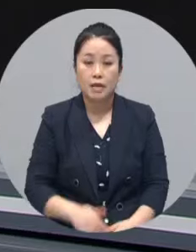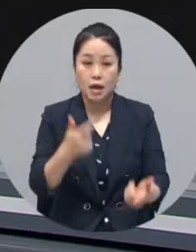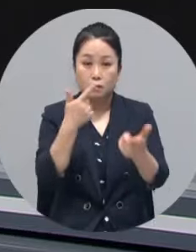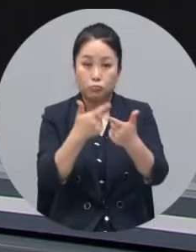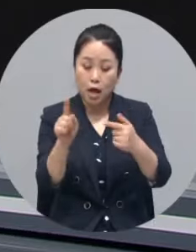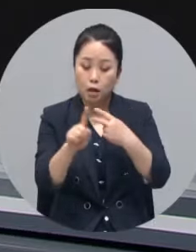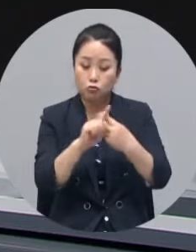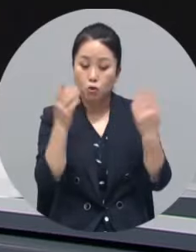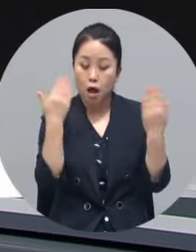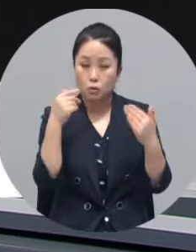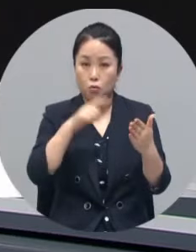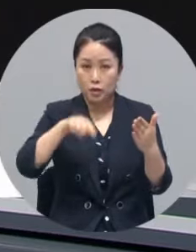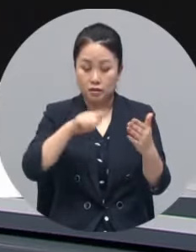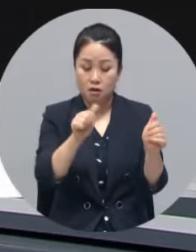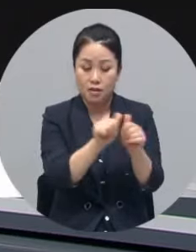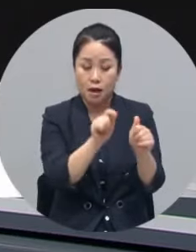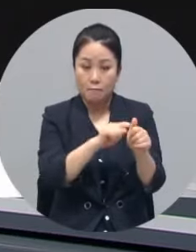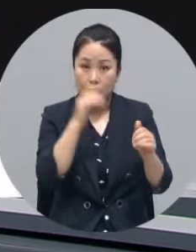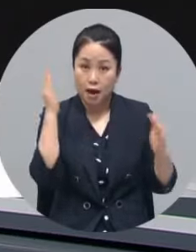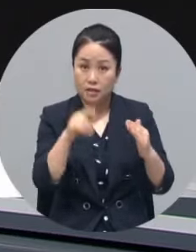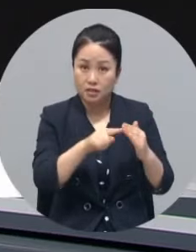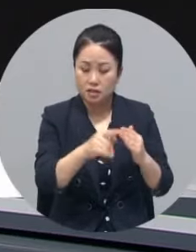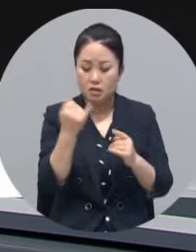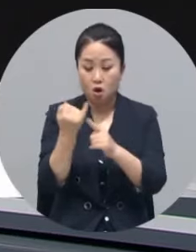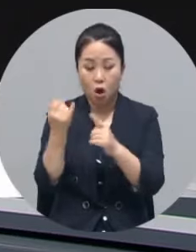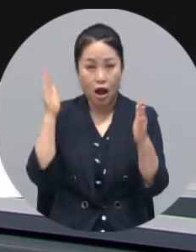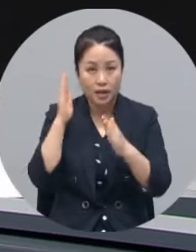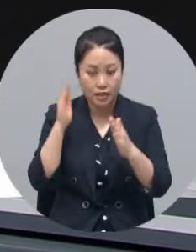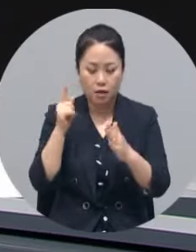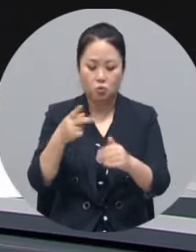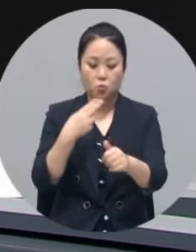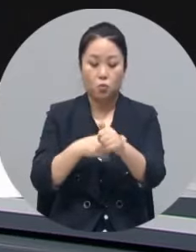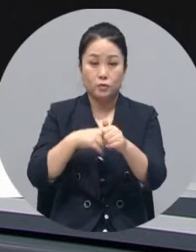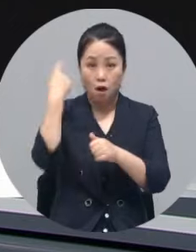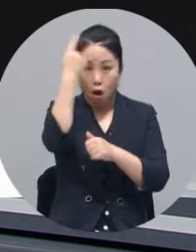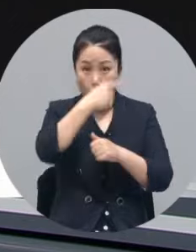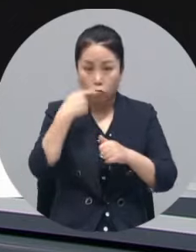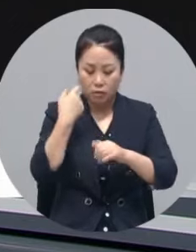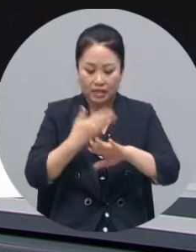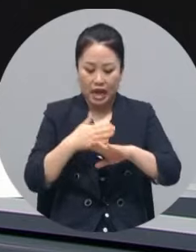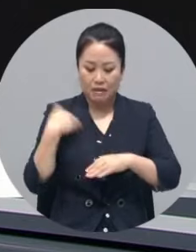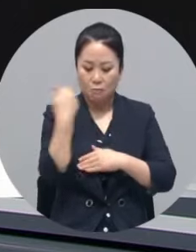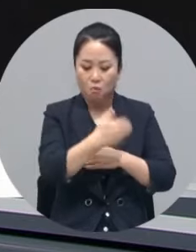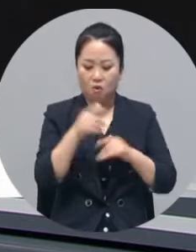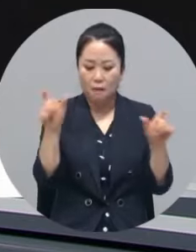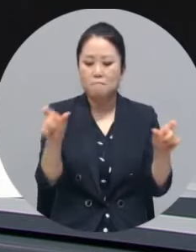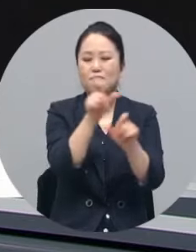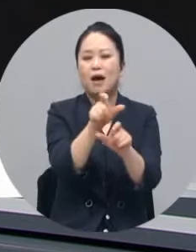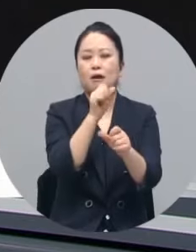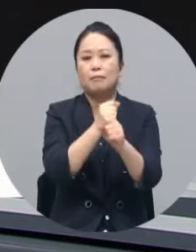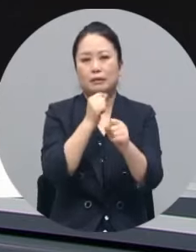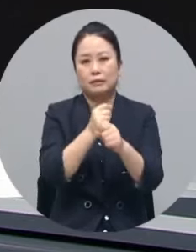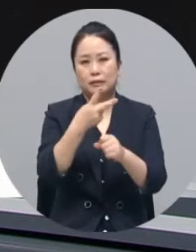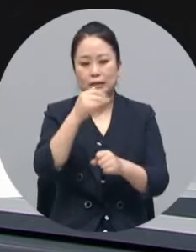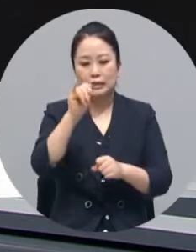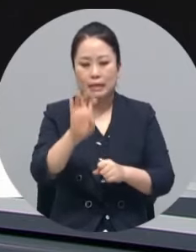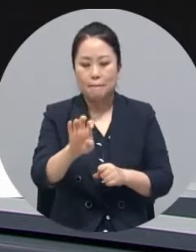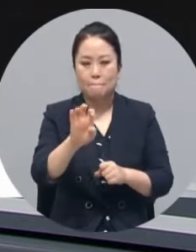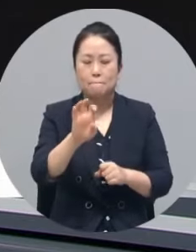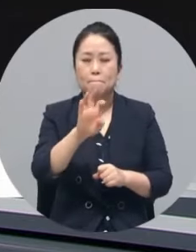부산의 한 중학교에서 남학생들이 여학생과 교사 얼굴을 다른 신체 이미지에 합성한 디페이 음란물을 제작했다